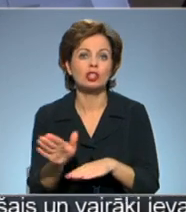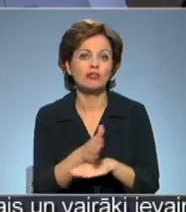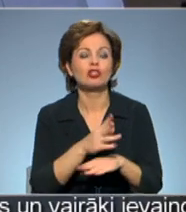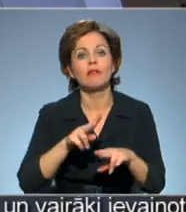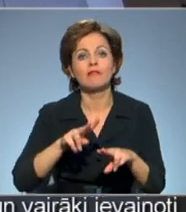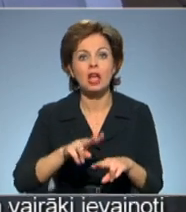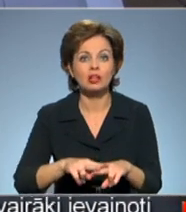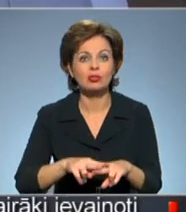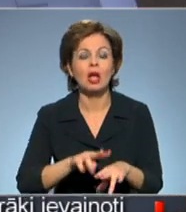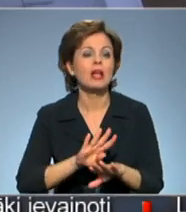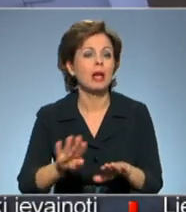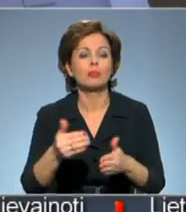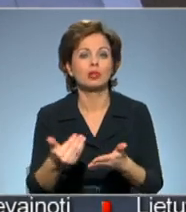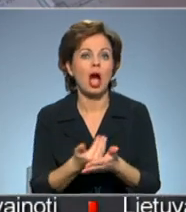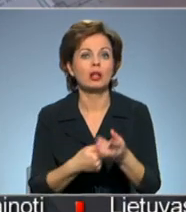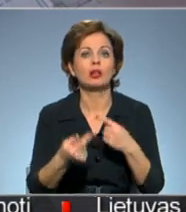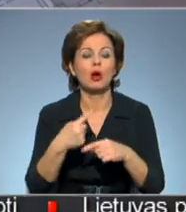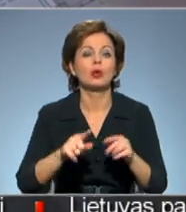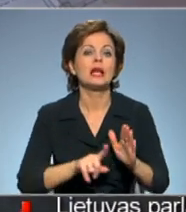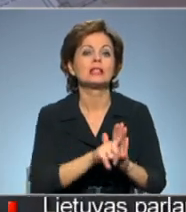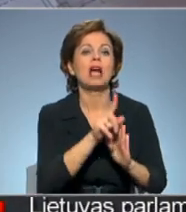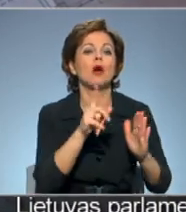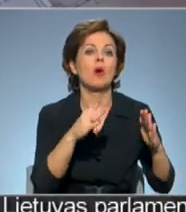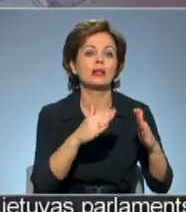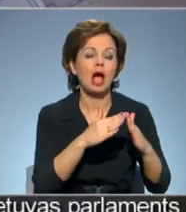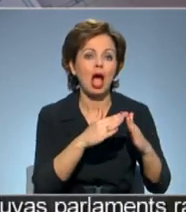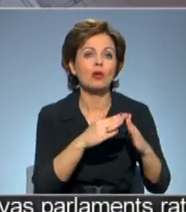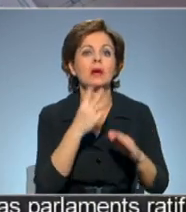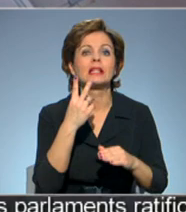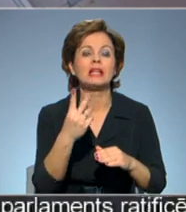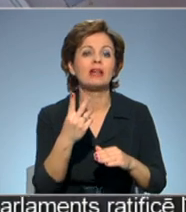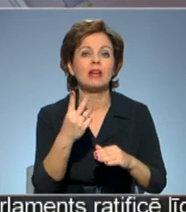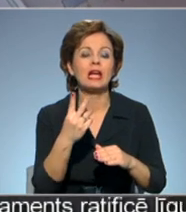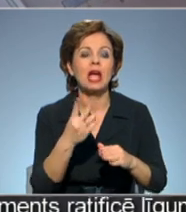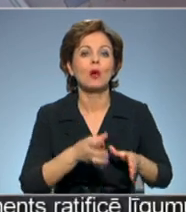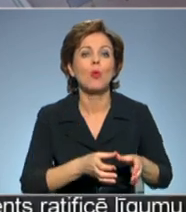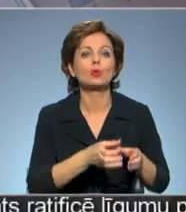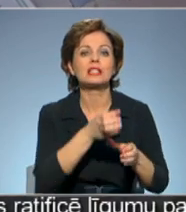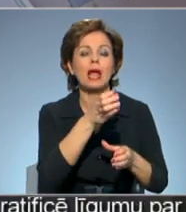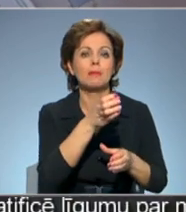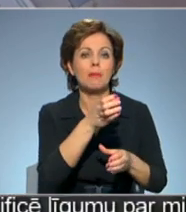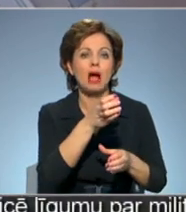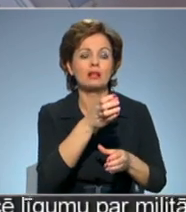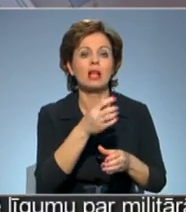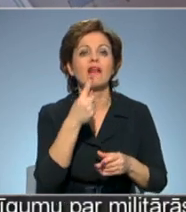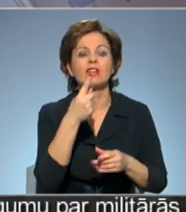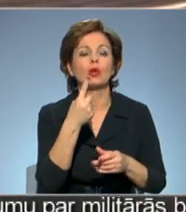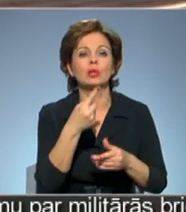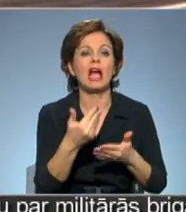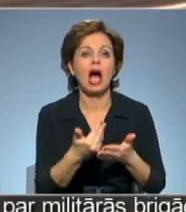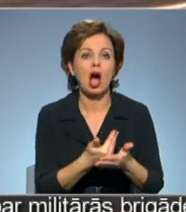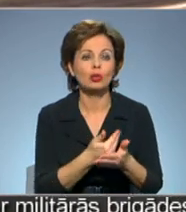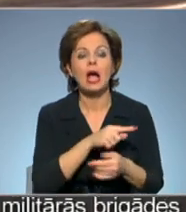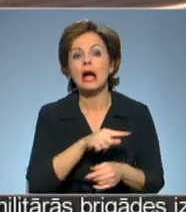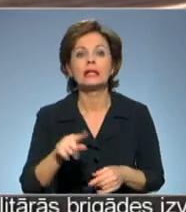lietas, kuras netiks atjaunotas. Teiksim, sākotnējā ēkā ir bijuši divi manteļu skursteņi. Mēs atjaunojam tikai vienu. Mums